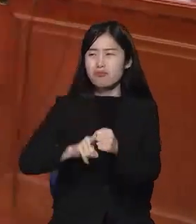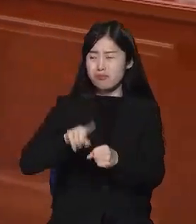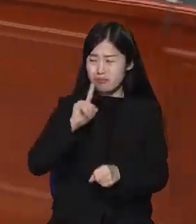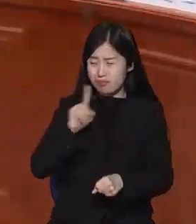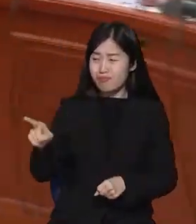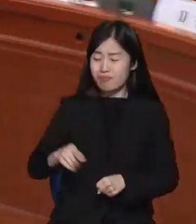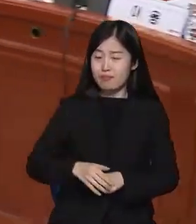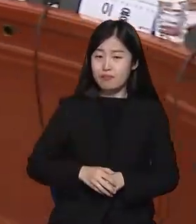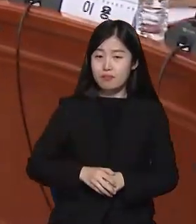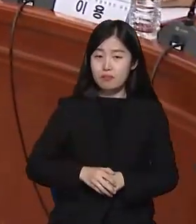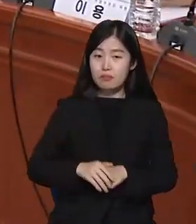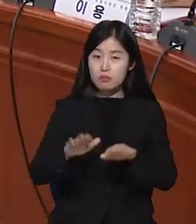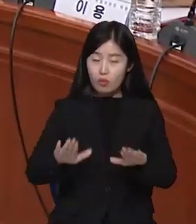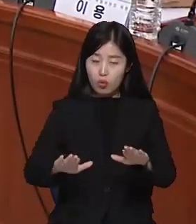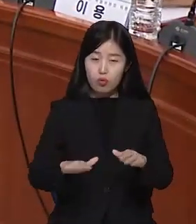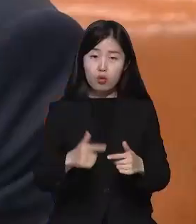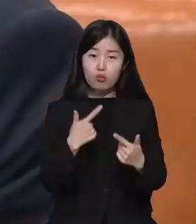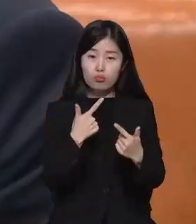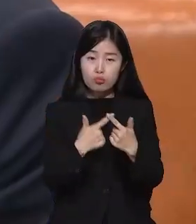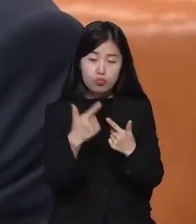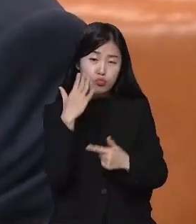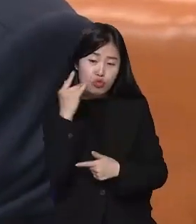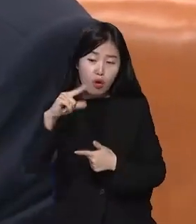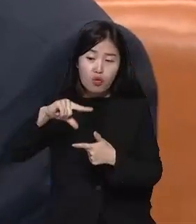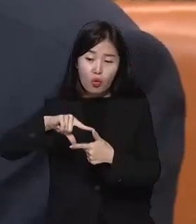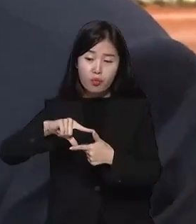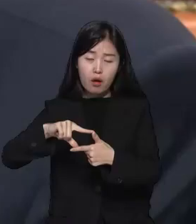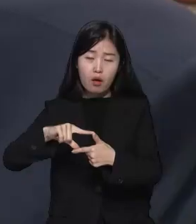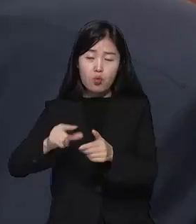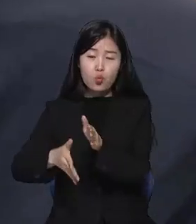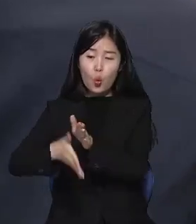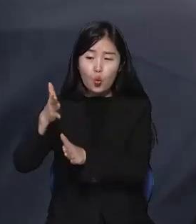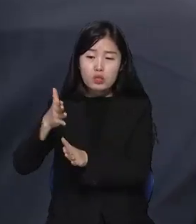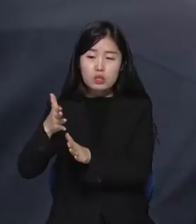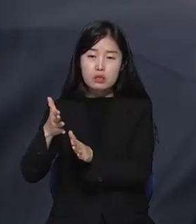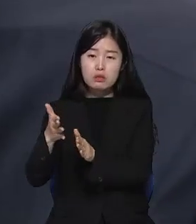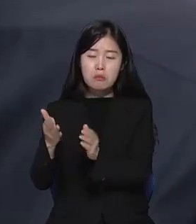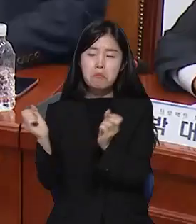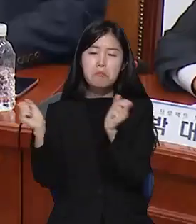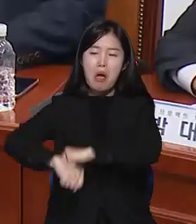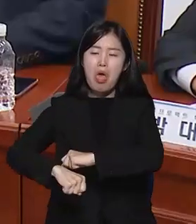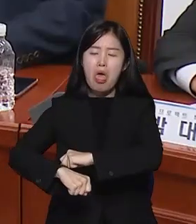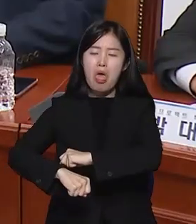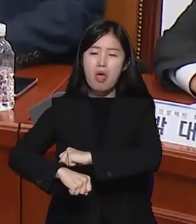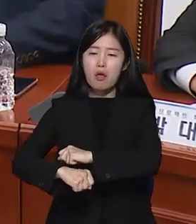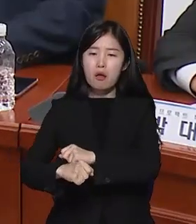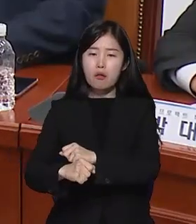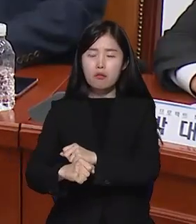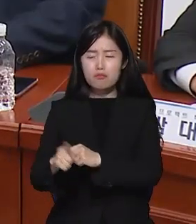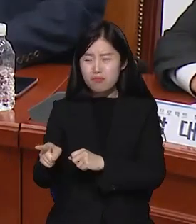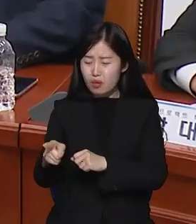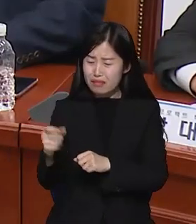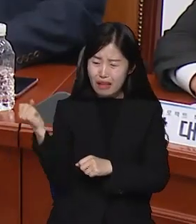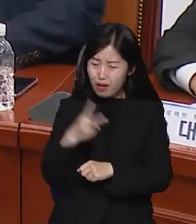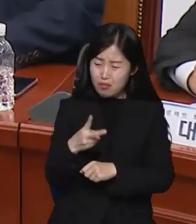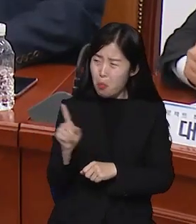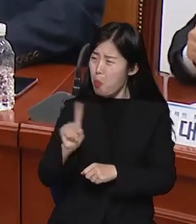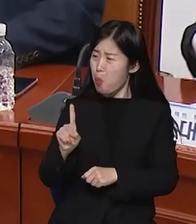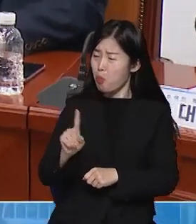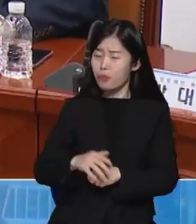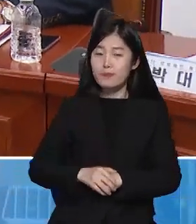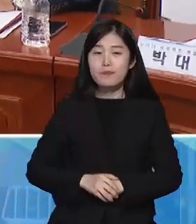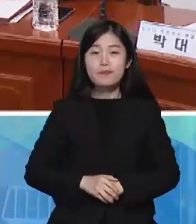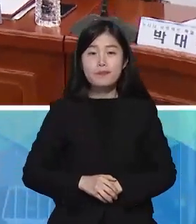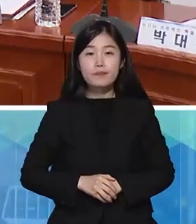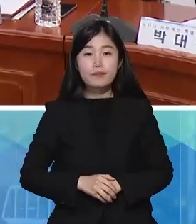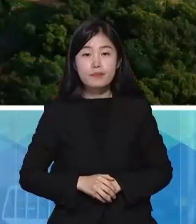부울경 메가시티를 좌초시키고도 뜬금없이 광주와 부산을 메가시티 논란에 끌어들이려 한다고 지적했습니다.